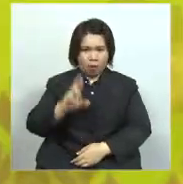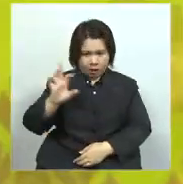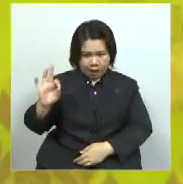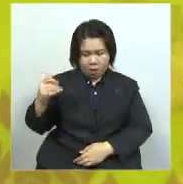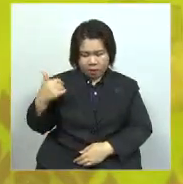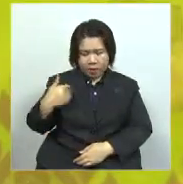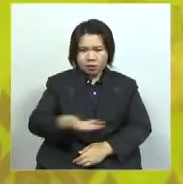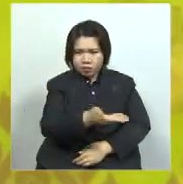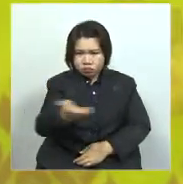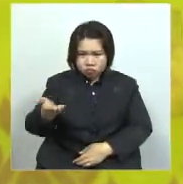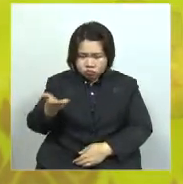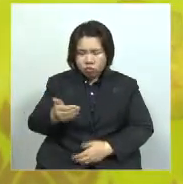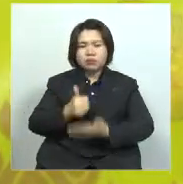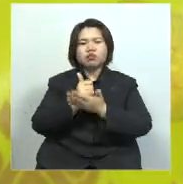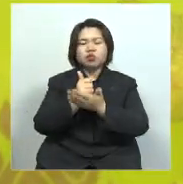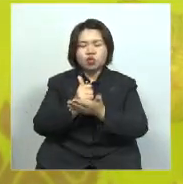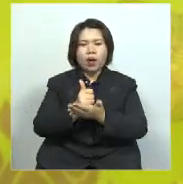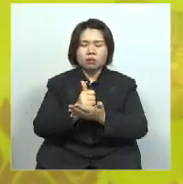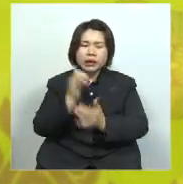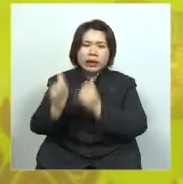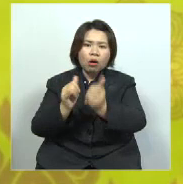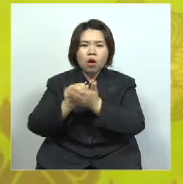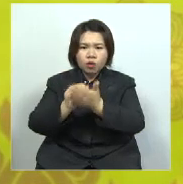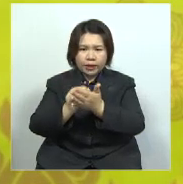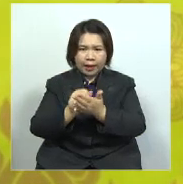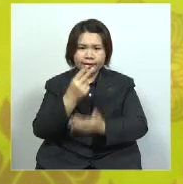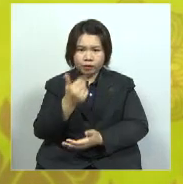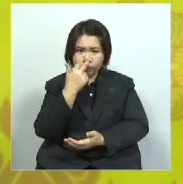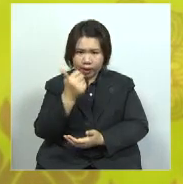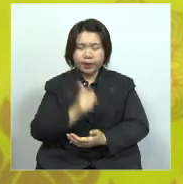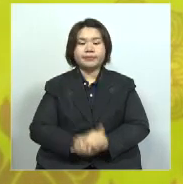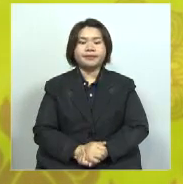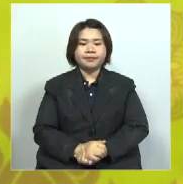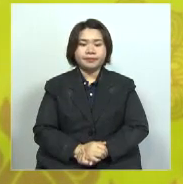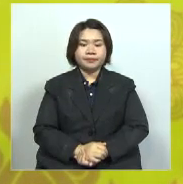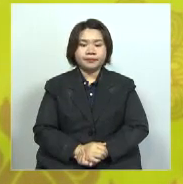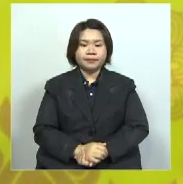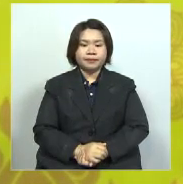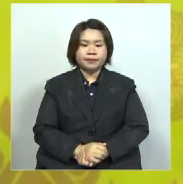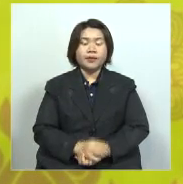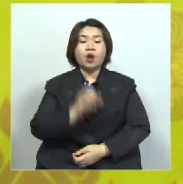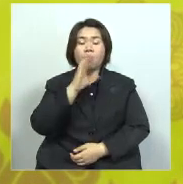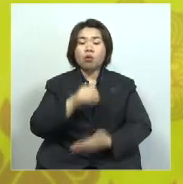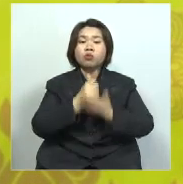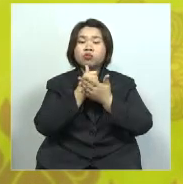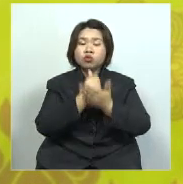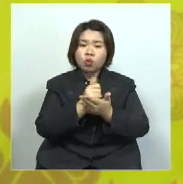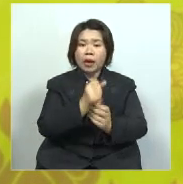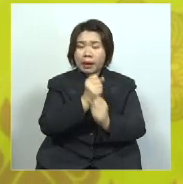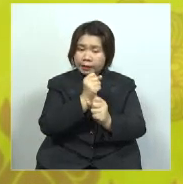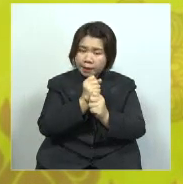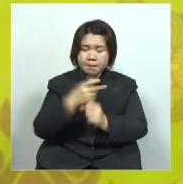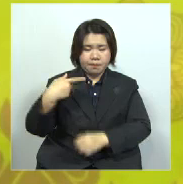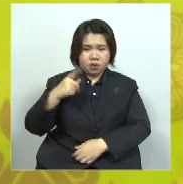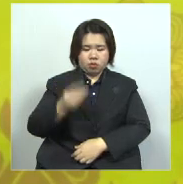เทียมและทั่วถึงฟังประเด็นนี้จากนายกรัฐมนตรีกัน แล้วก็ช่วยกันสร้างสรรค์คุณประโยชน์แก่ประเทศชาติและประชาชนนะ